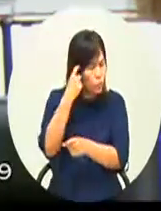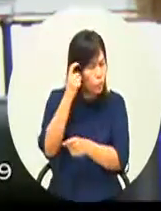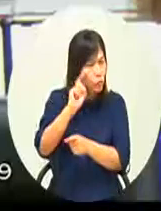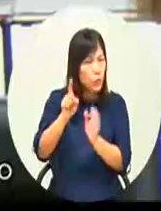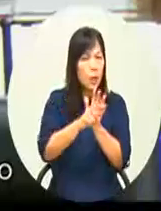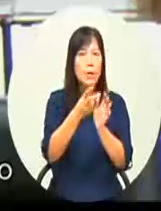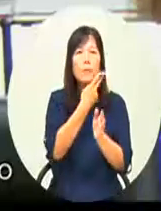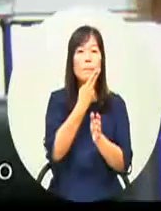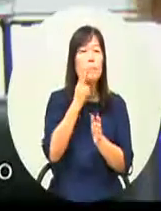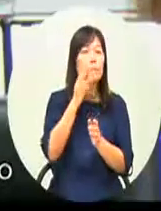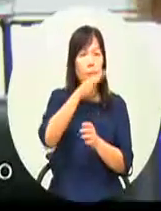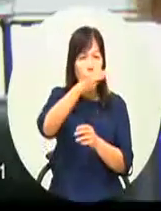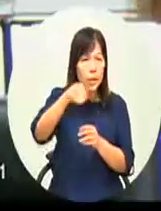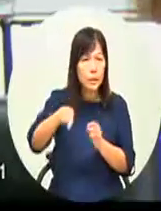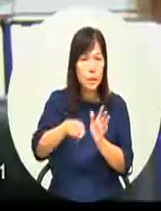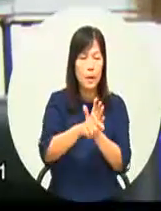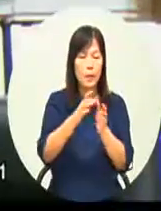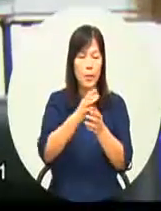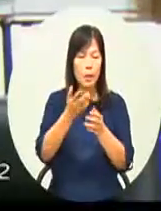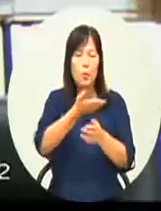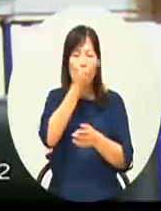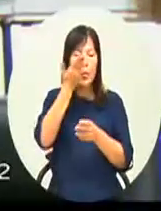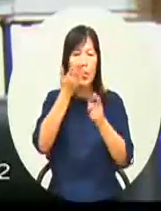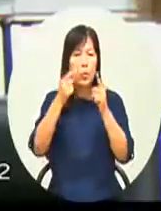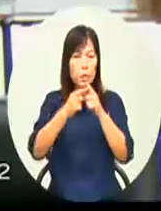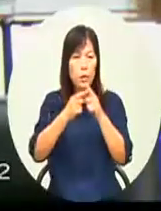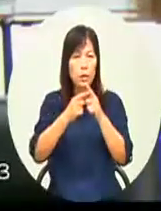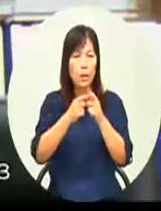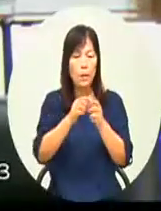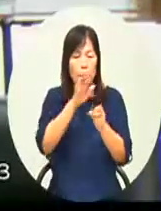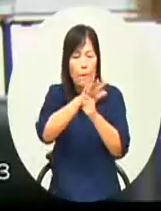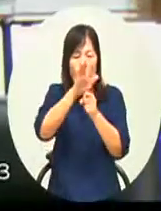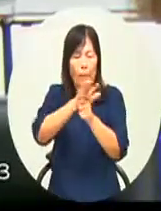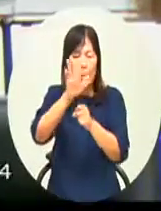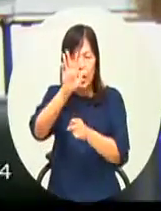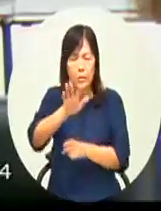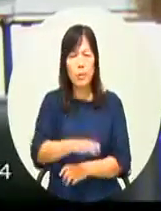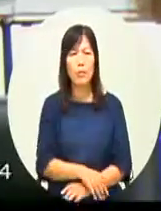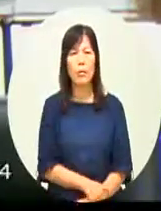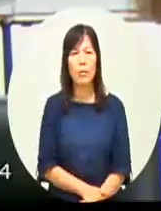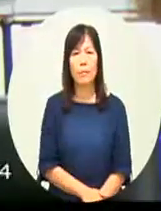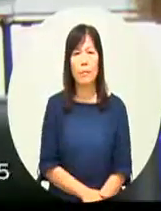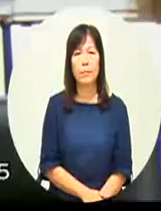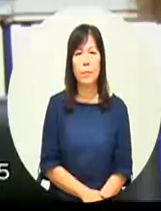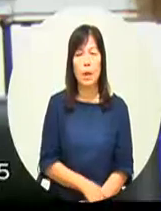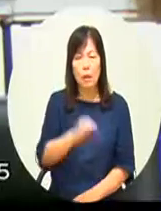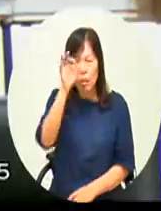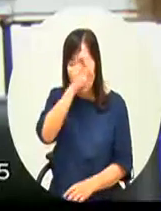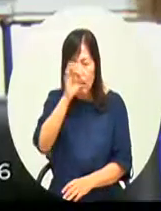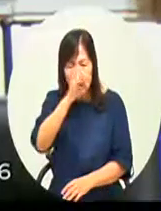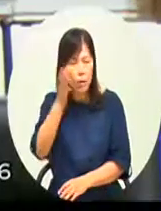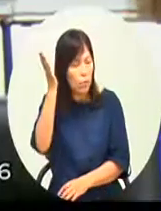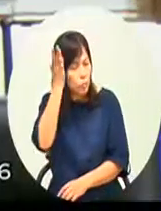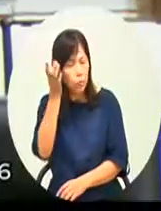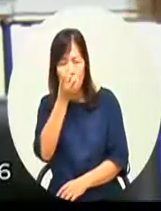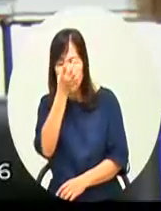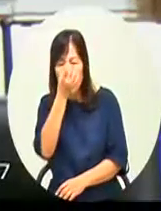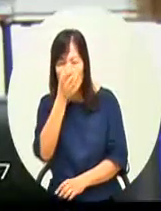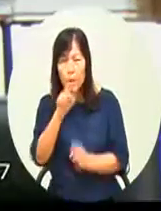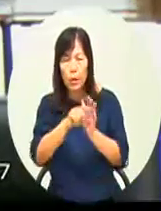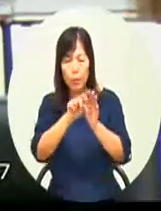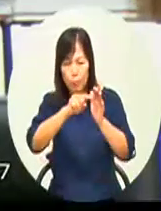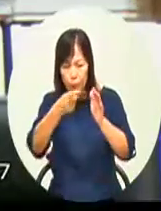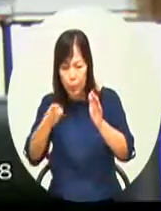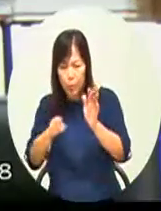口常常是游客额满的地方，那么找不到住宿，就往下找